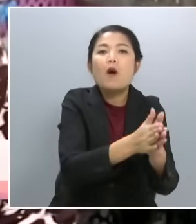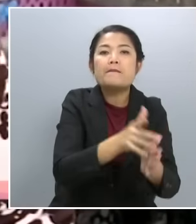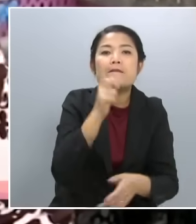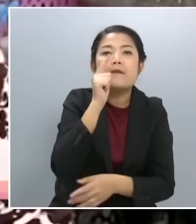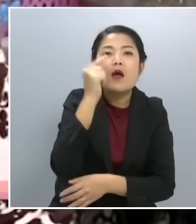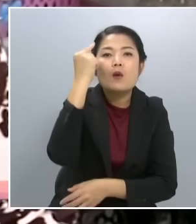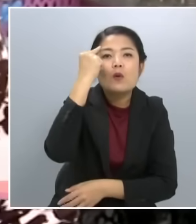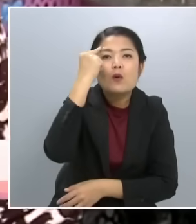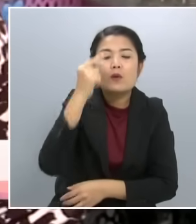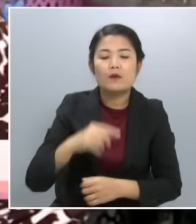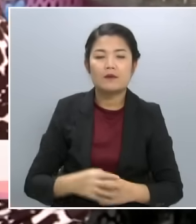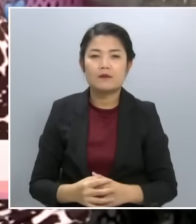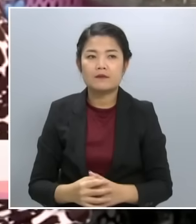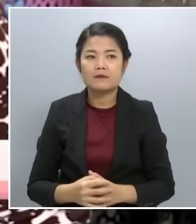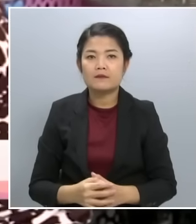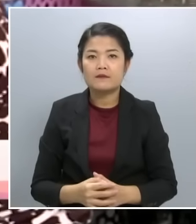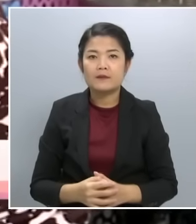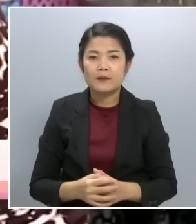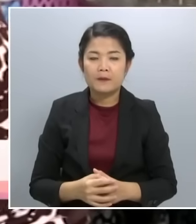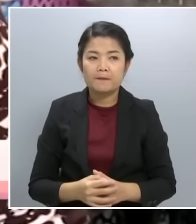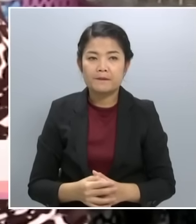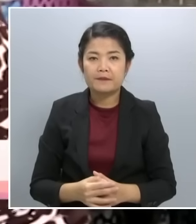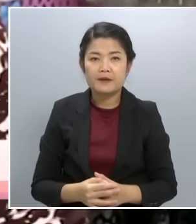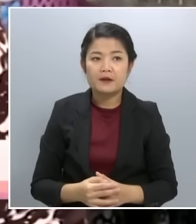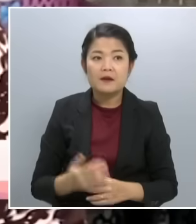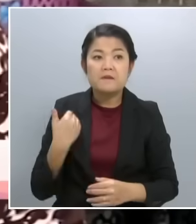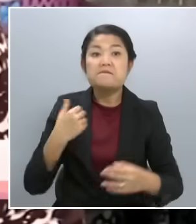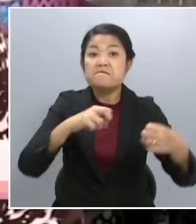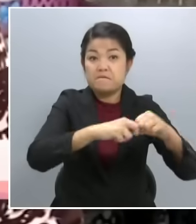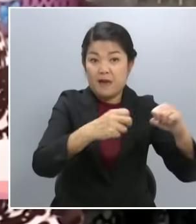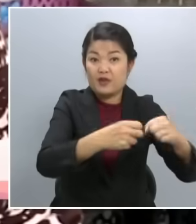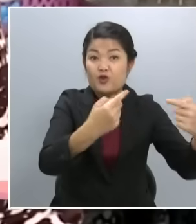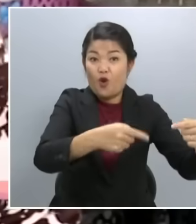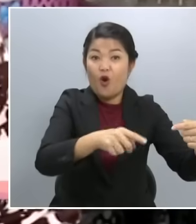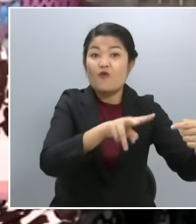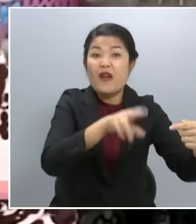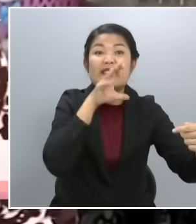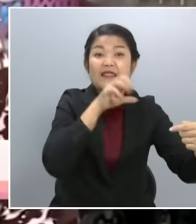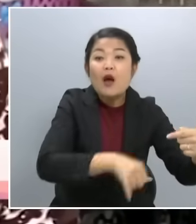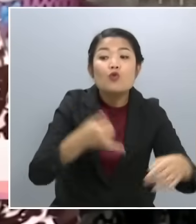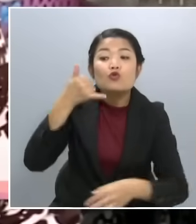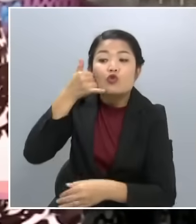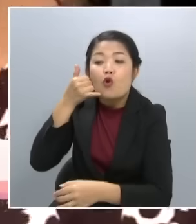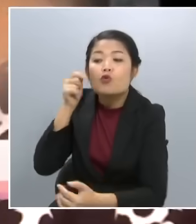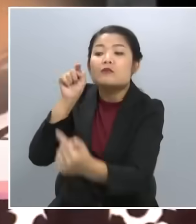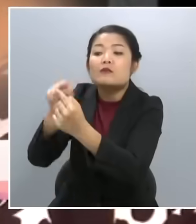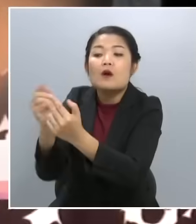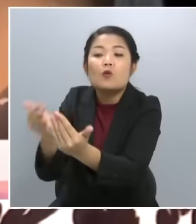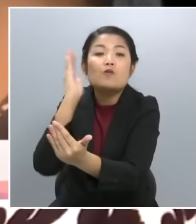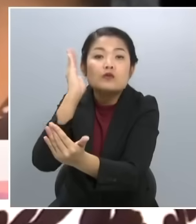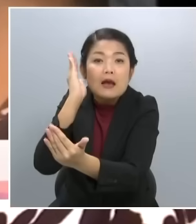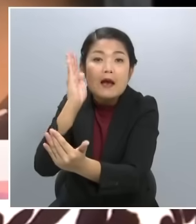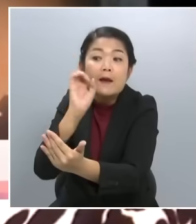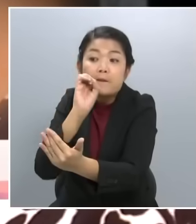ค่ะแพรวกลับไปอยู่กับแฟนเก่าเสร็จแล้วเนี่ยก็มีปัญหากับแฟนเก่าก็เลยโทรกลับมาหาลูกโบ้อีกนะบอกให้ลูกโบ้ของแม่